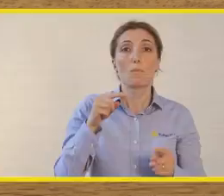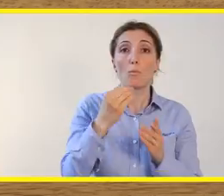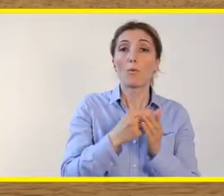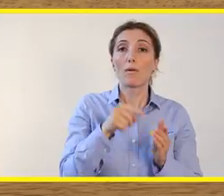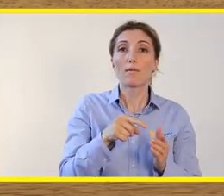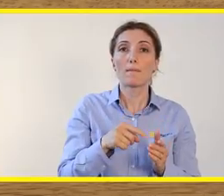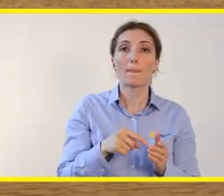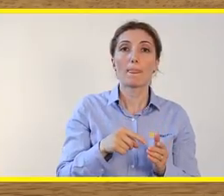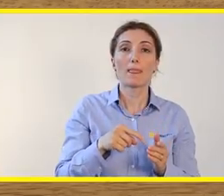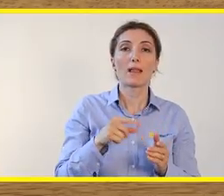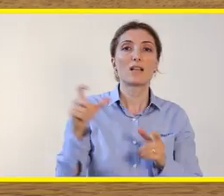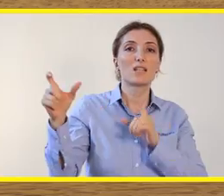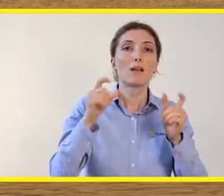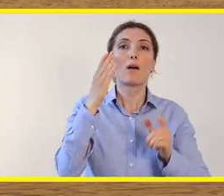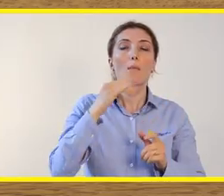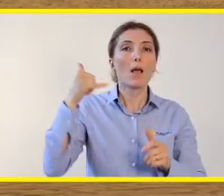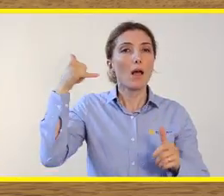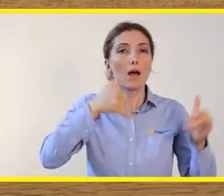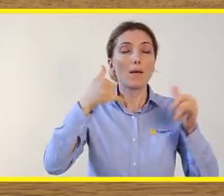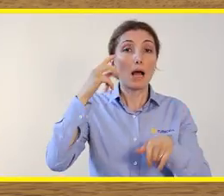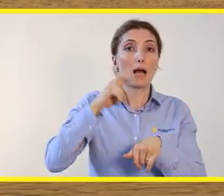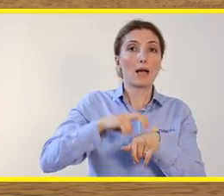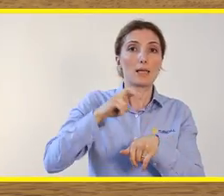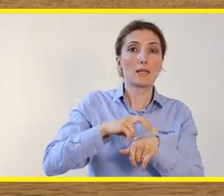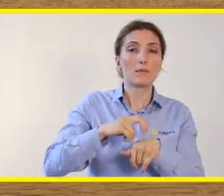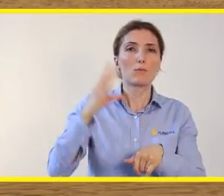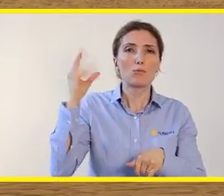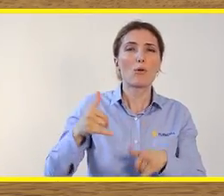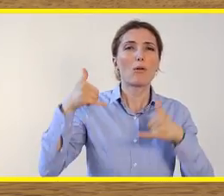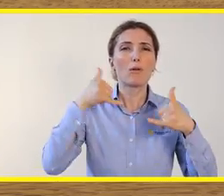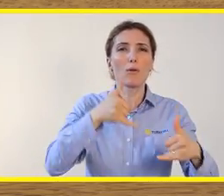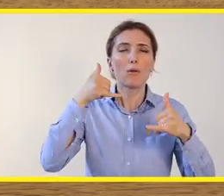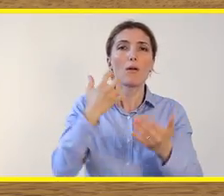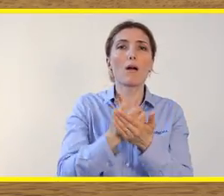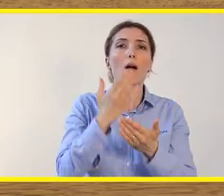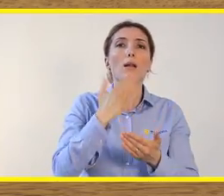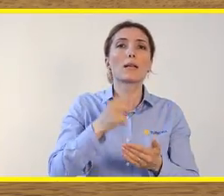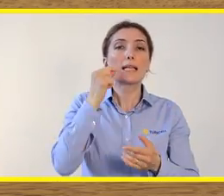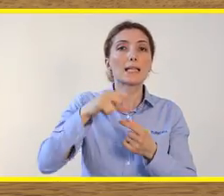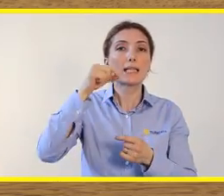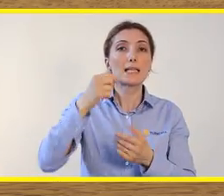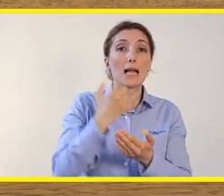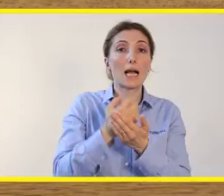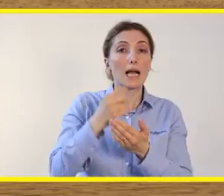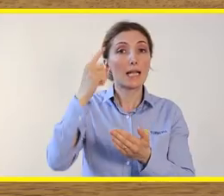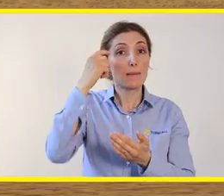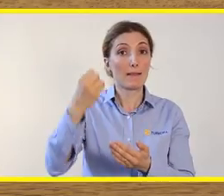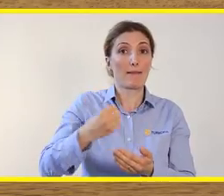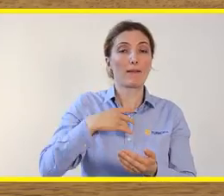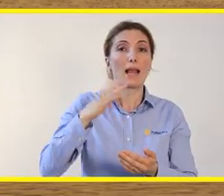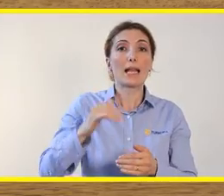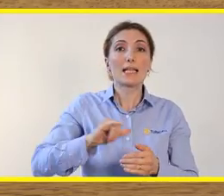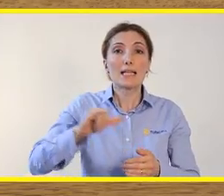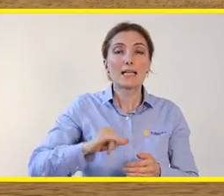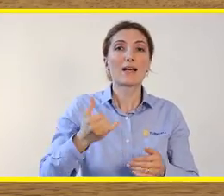Bu widget ile cevapsız aramalarınızın hatırlatılması, çokça görüştüğünüz ve kaydetmediğiniz kişileri kaydetmeniz, en